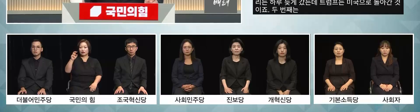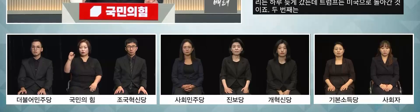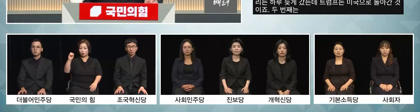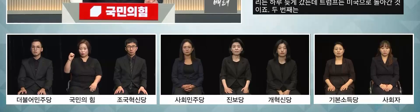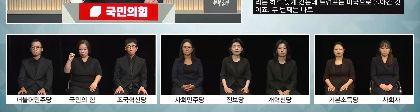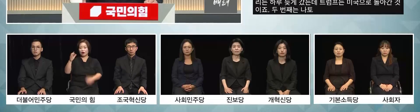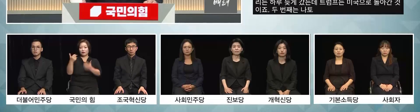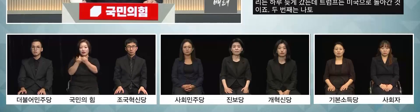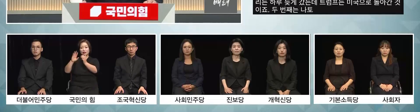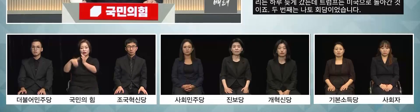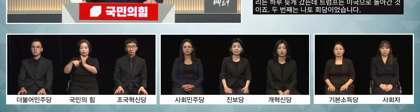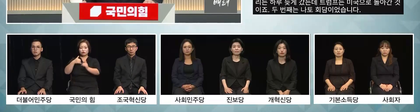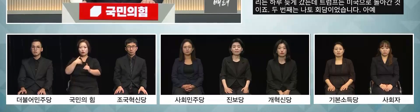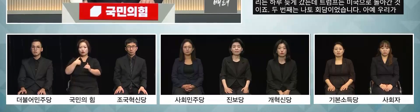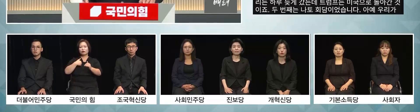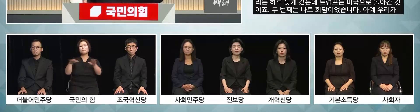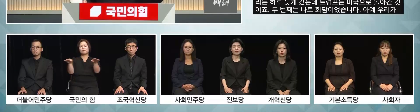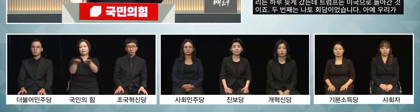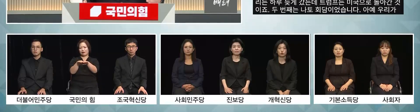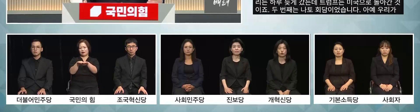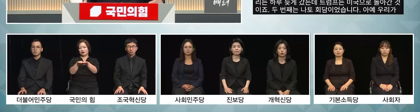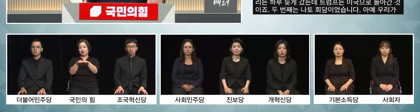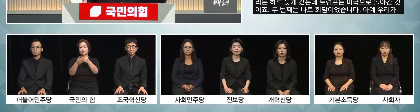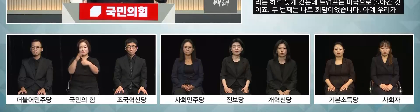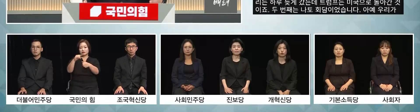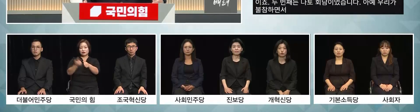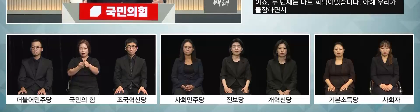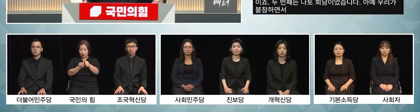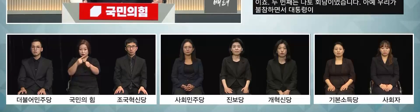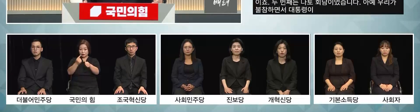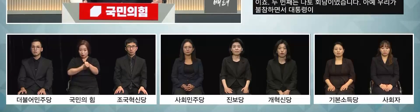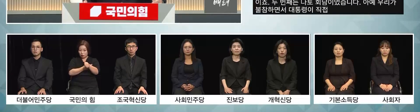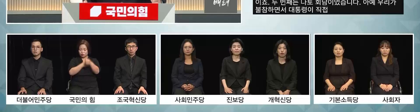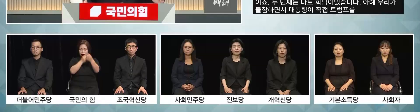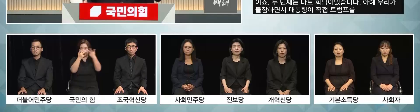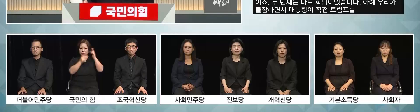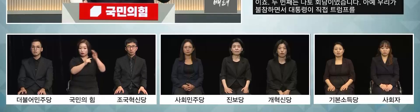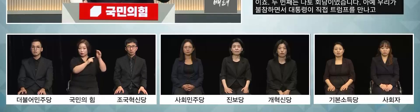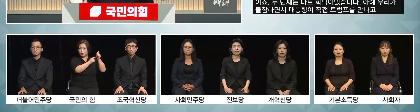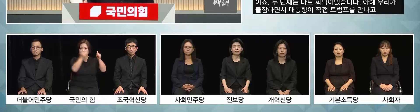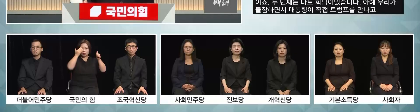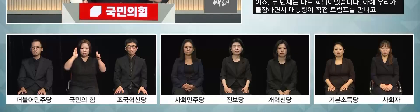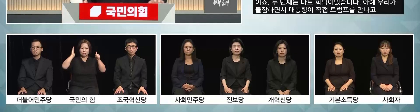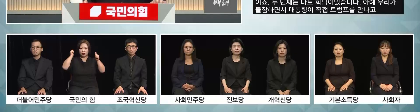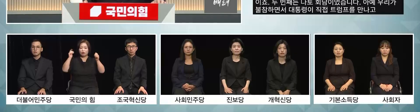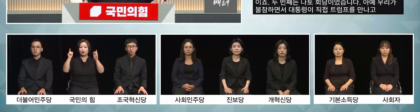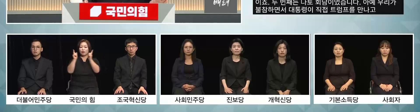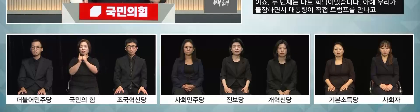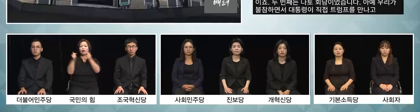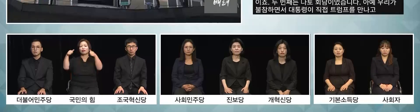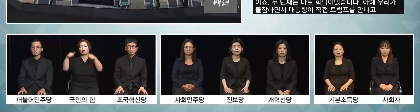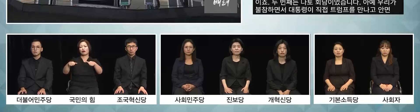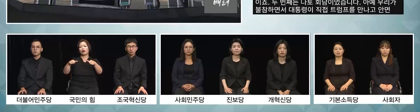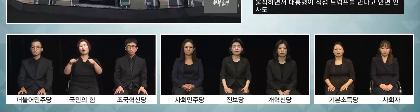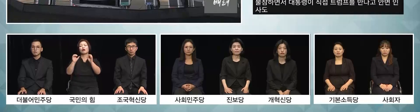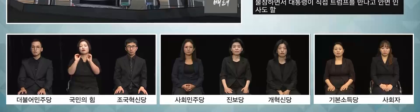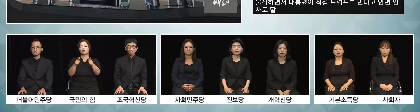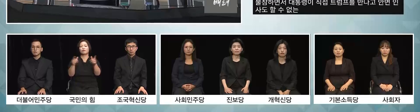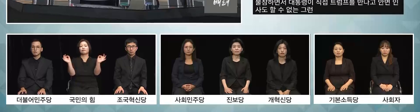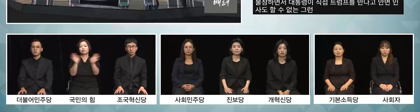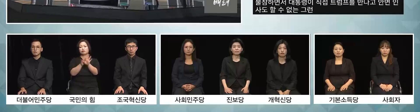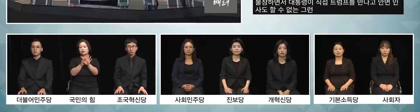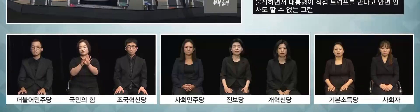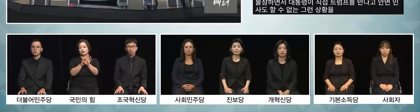회담은 아예 우리가 불참을 함으로써 대통령이 직접 트럼프를 만나고 안면 인사도 할 수 없는 그런